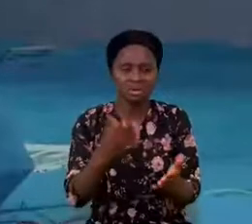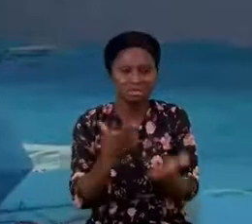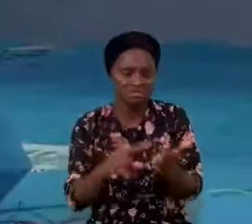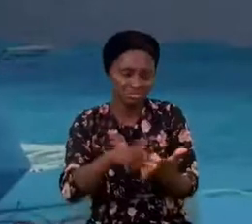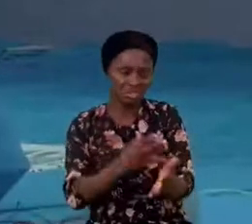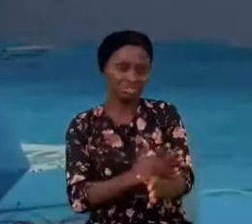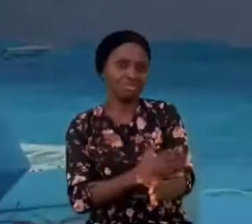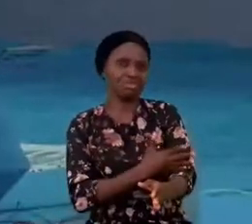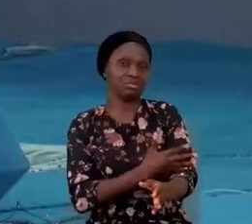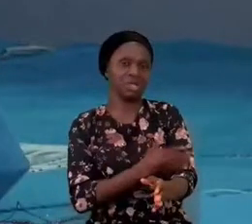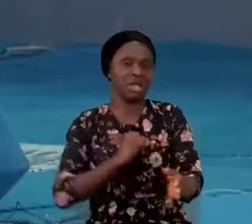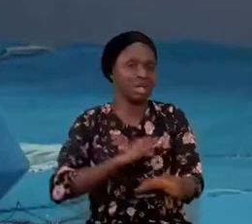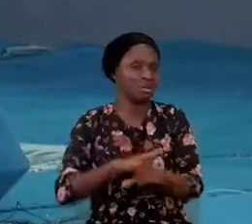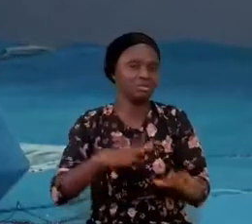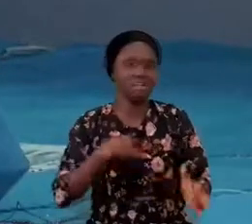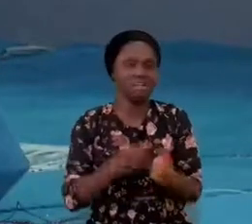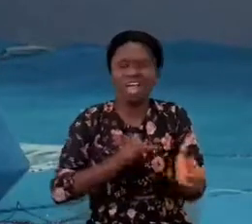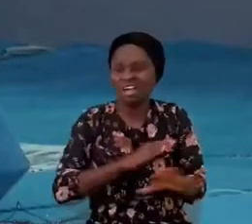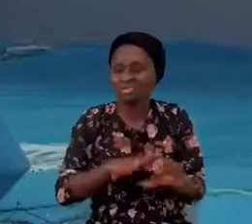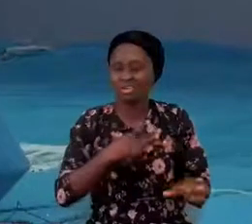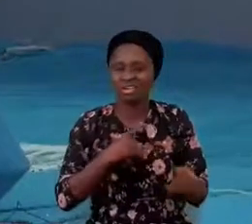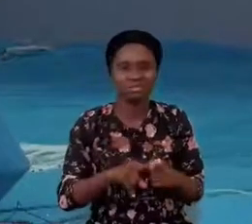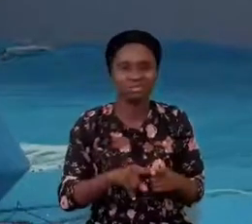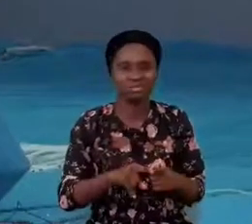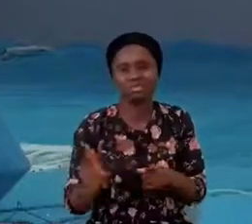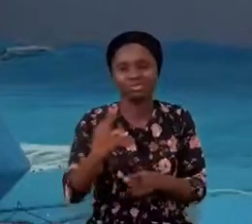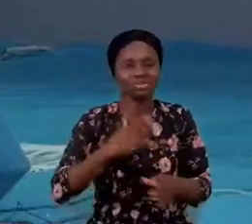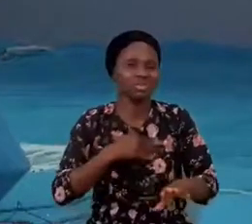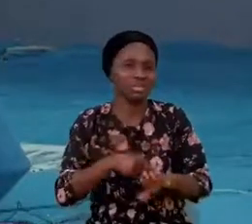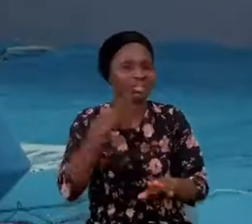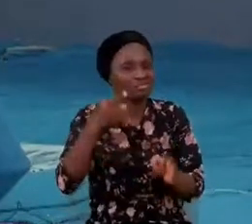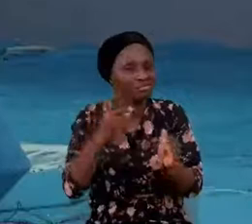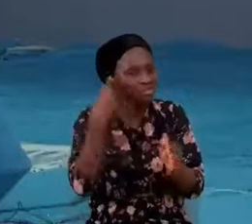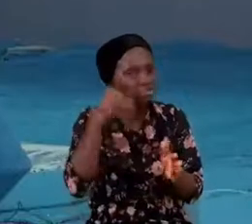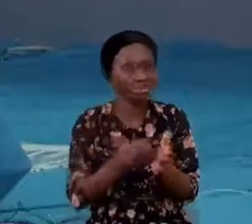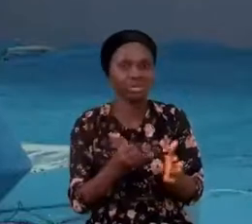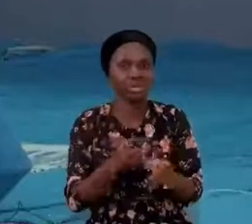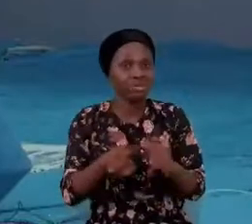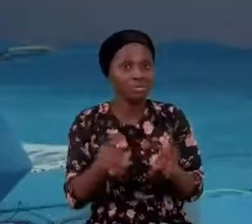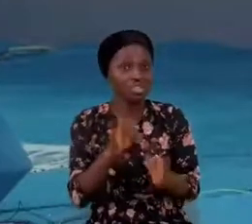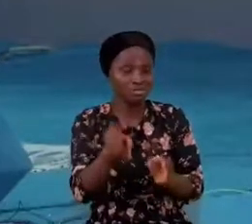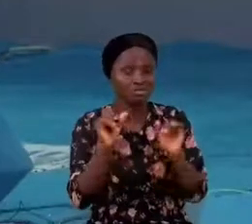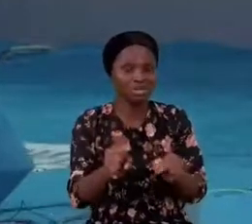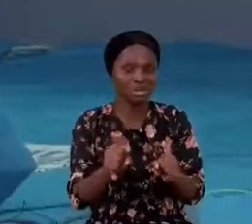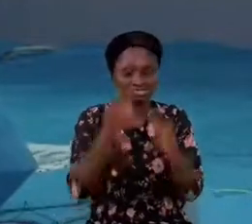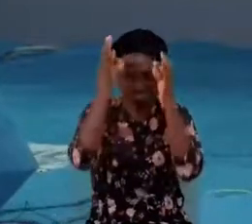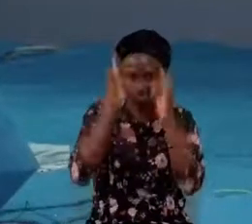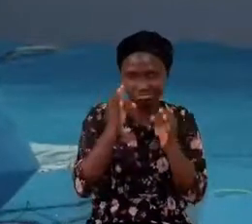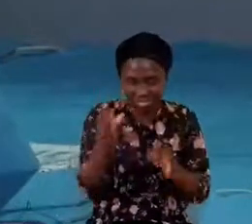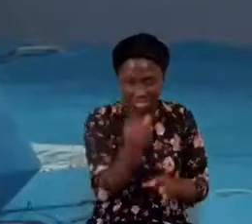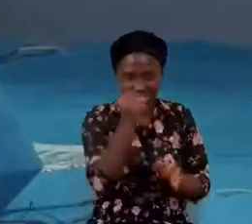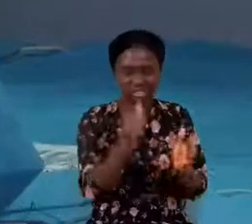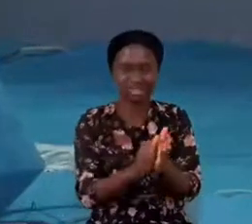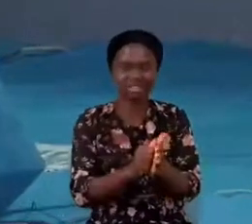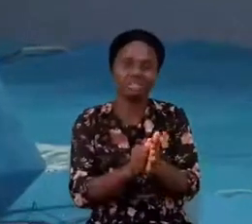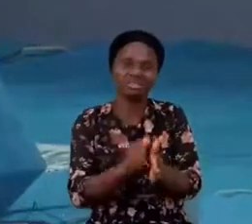encore. Reprends. Fais ce que nous appelons des choses qu'on devrait apprendre au début. Que nous